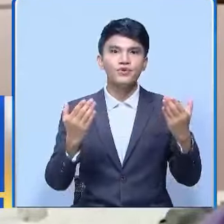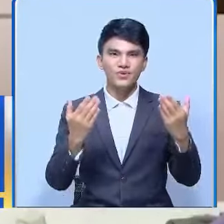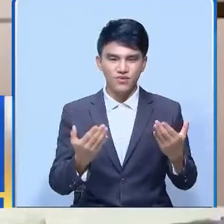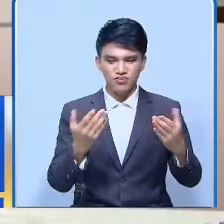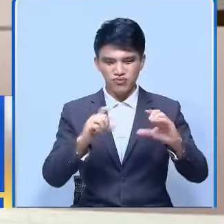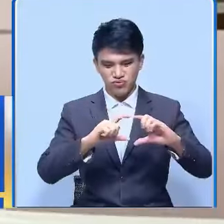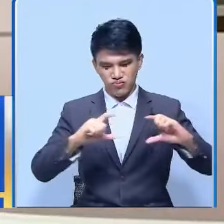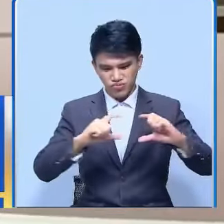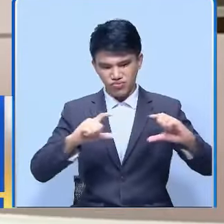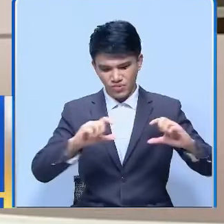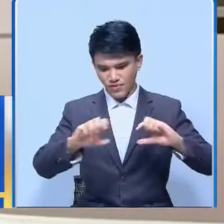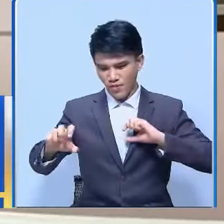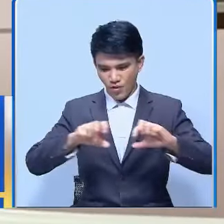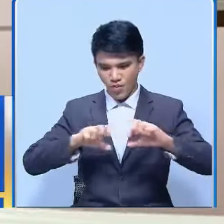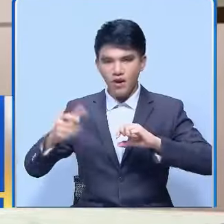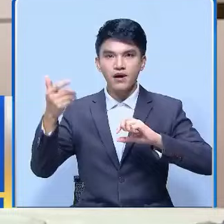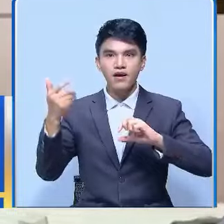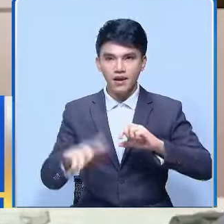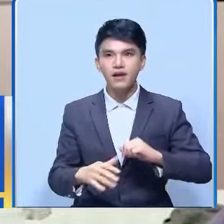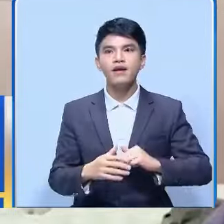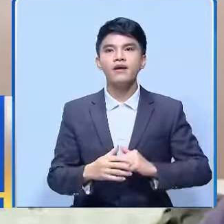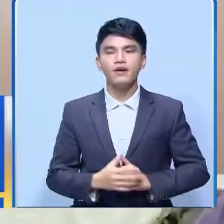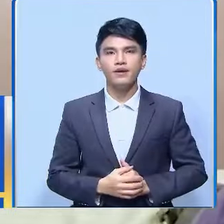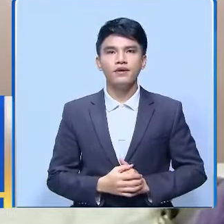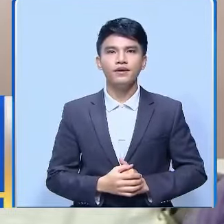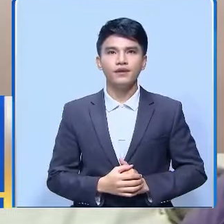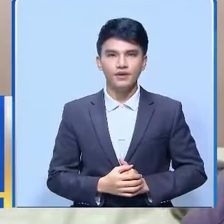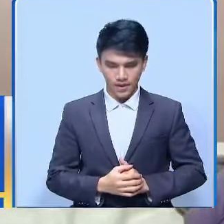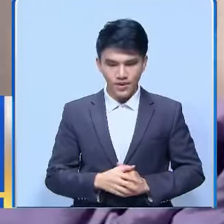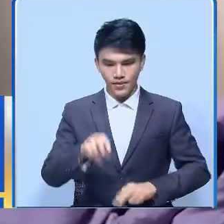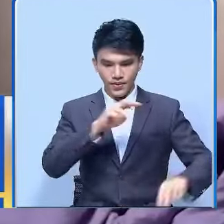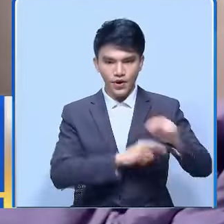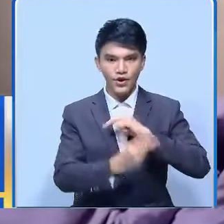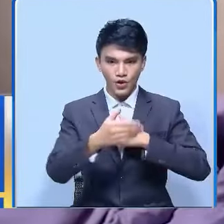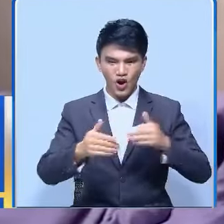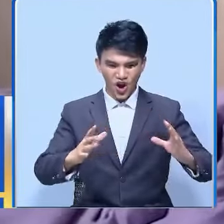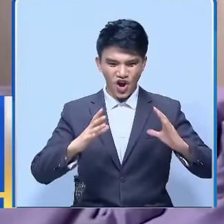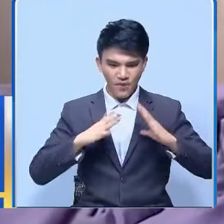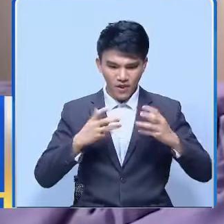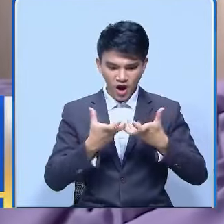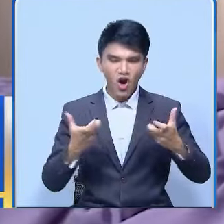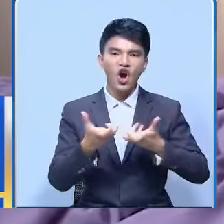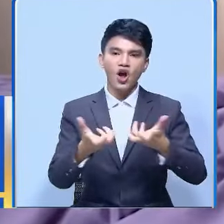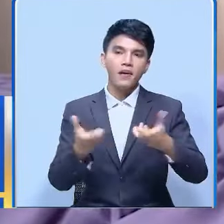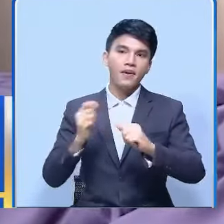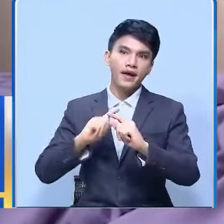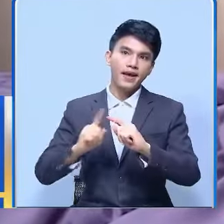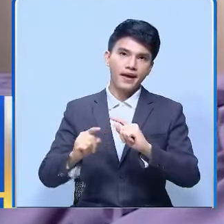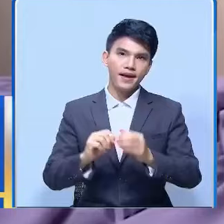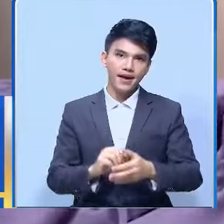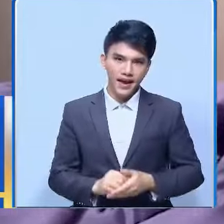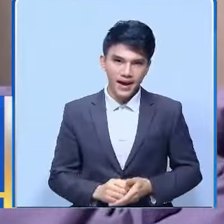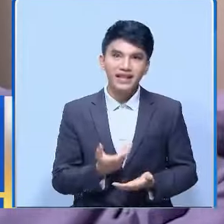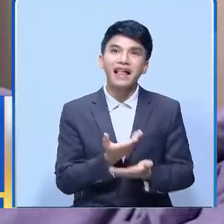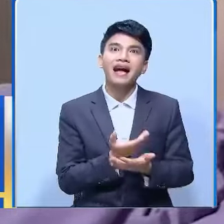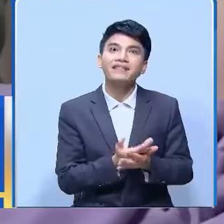ออกเพื่อไม่ให้เป็นที่สะดุดตาหรือว่าพบเห็นแล้วจำได้จากการตรวจค้นในห้องพักก็พบอุปกรณ์ถอดชิ้นส่วนรถแล้วมีเศษเหรียญอี